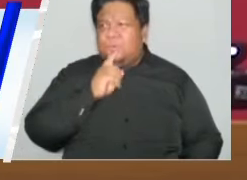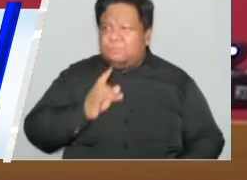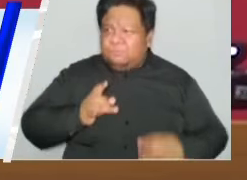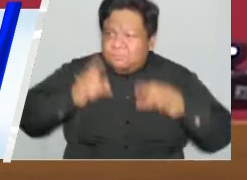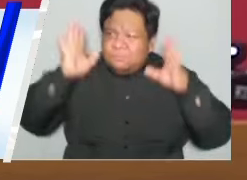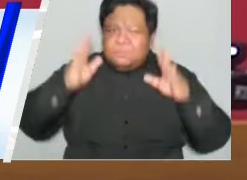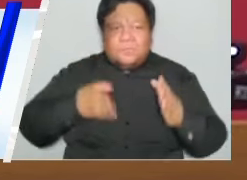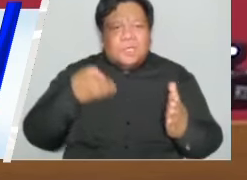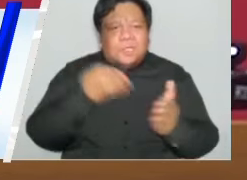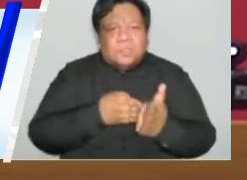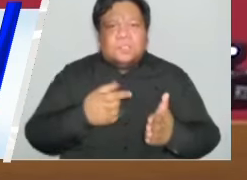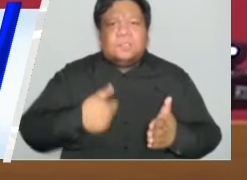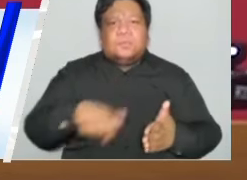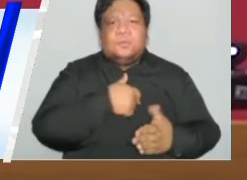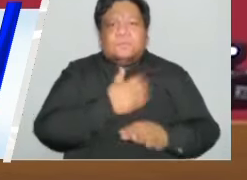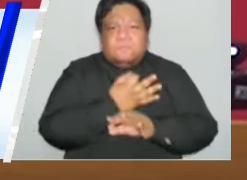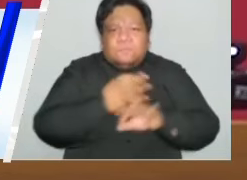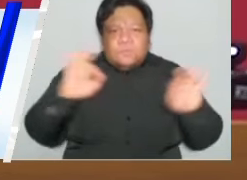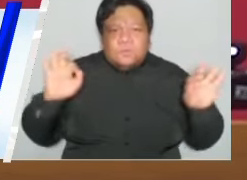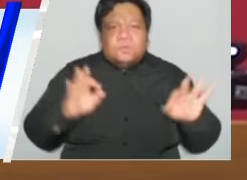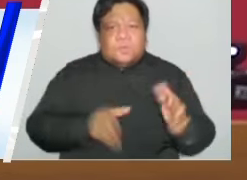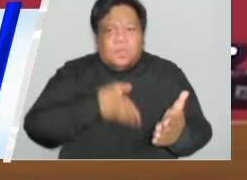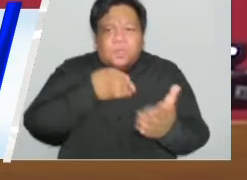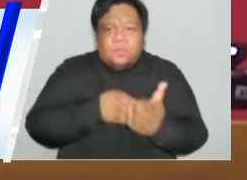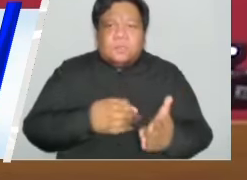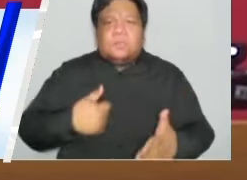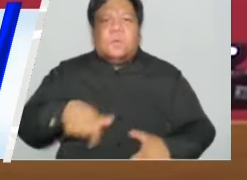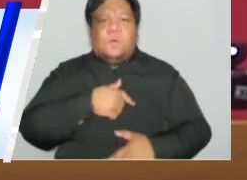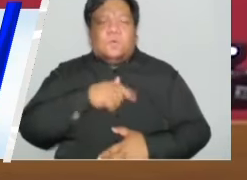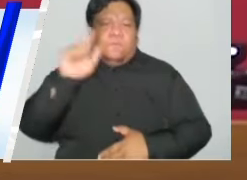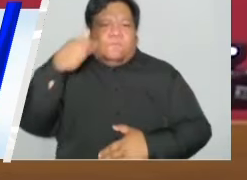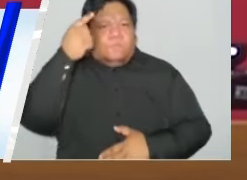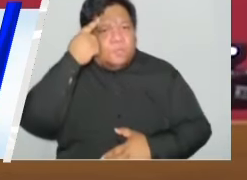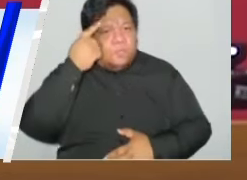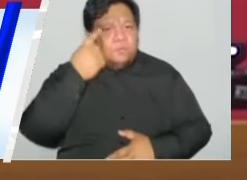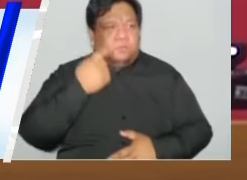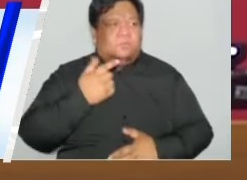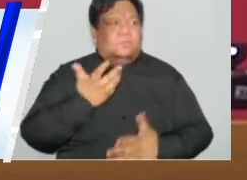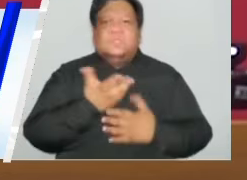sa ating pamahalaan at sa seguridad ng bayan.